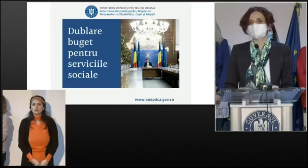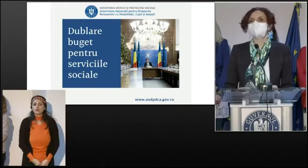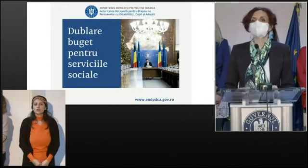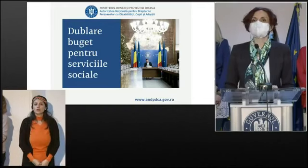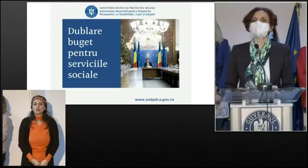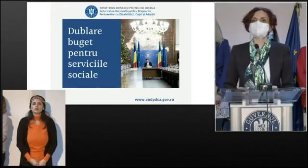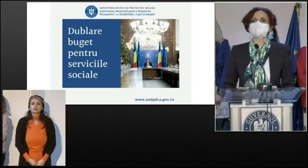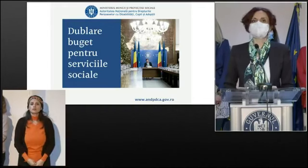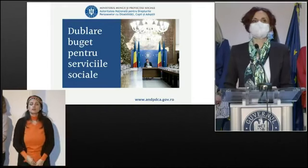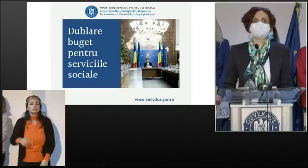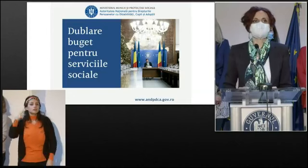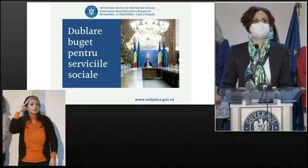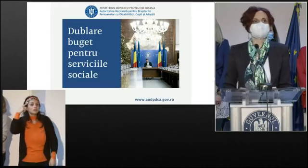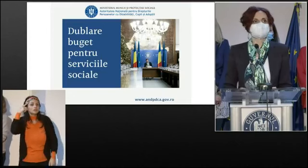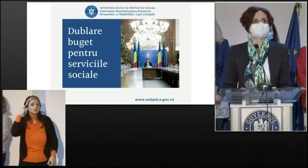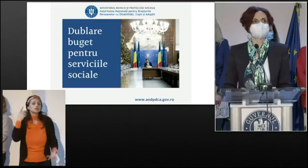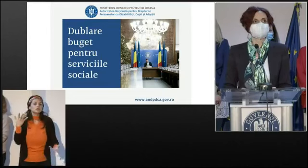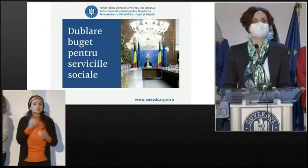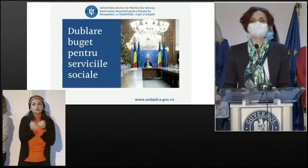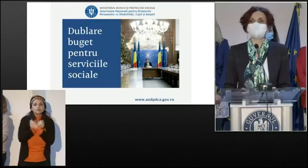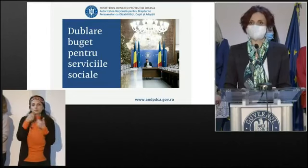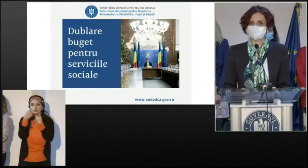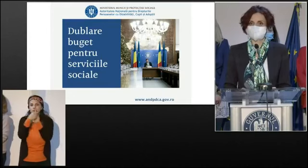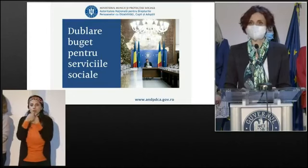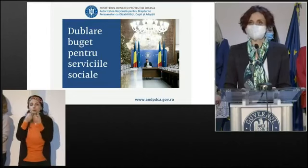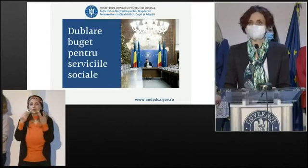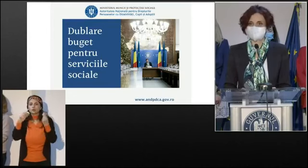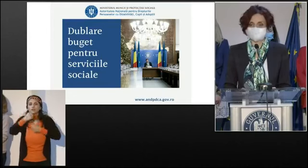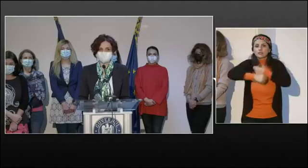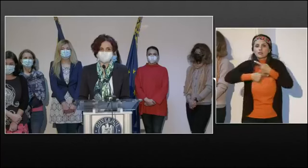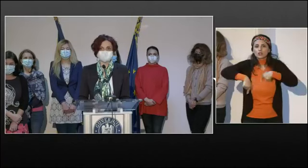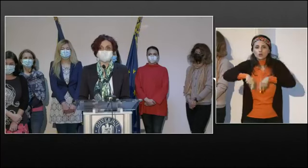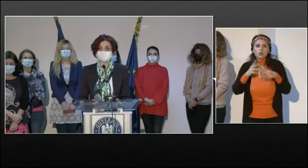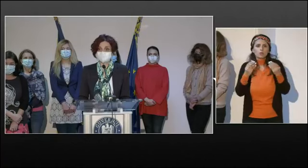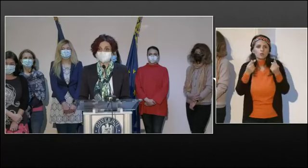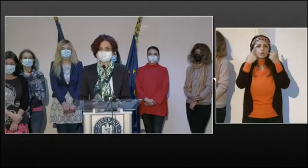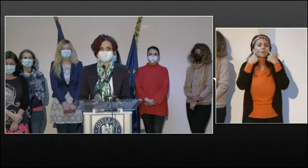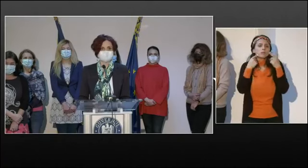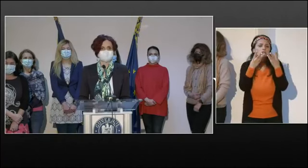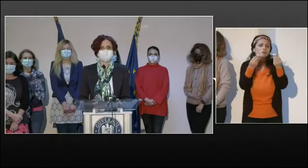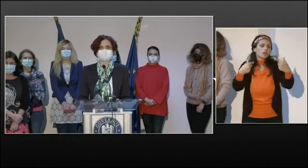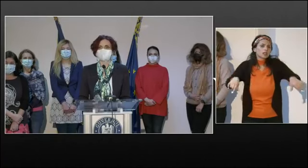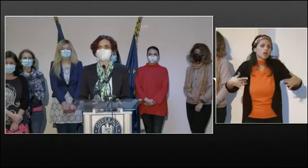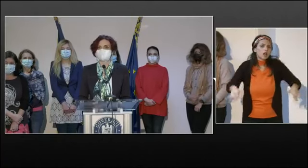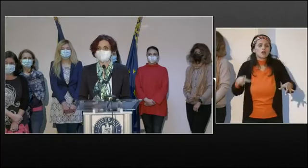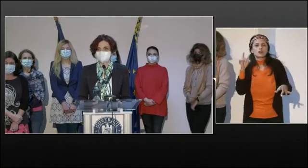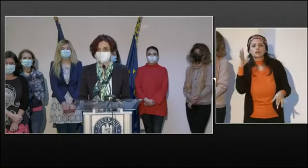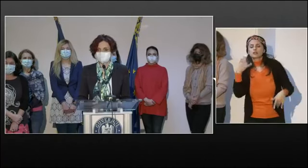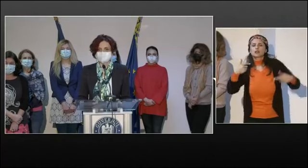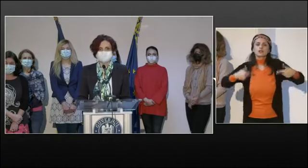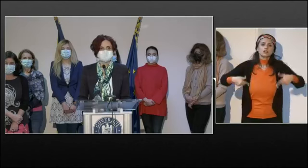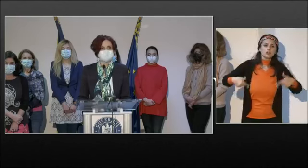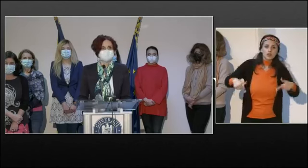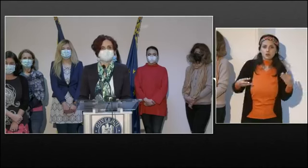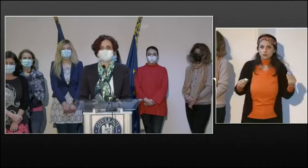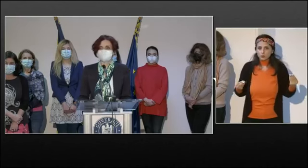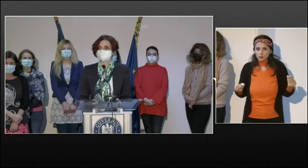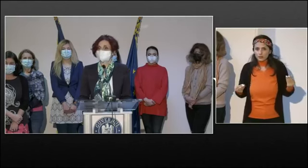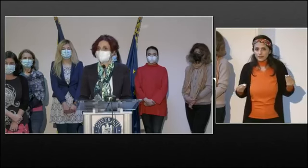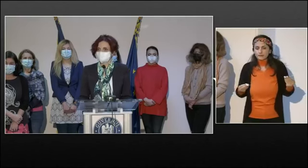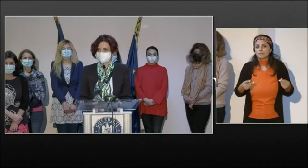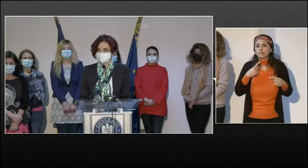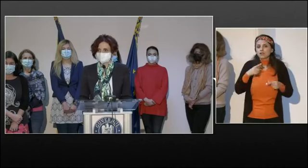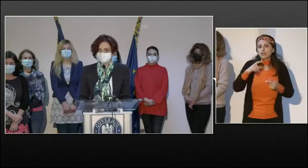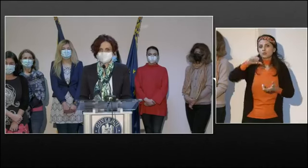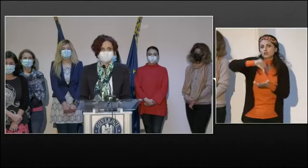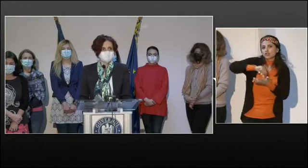dragi prieteni ca multe dintre serviciile de care noi ne plangem sau ne plangem ca nu exista de genul echipelor mobile de